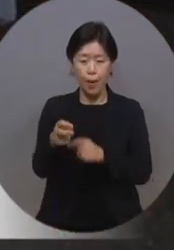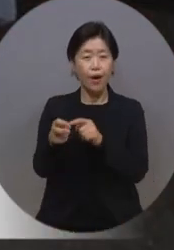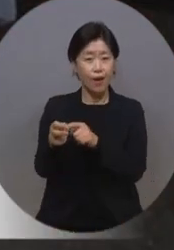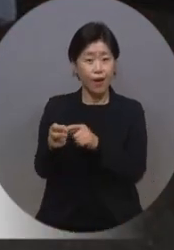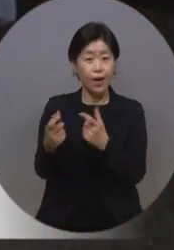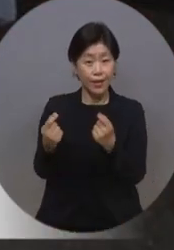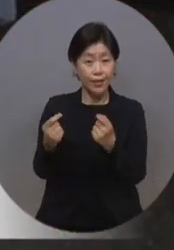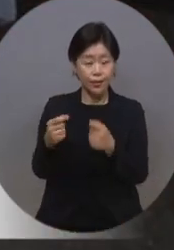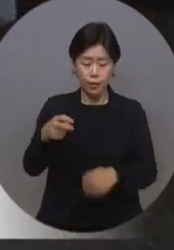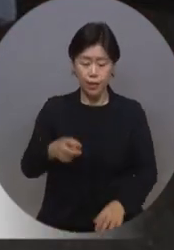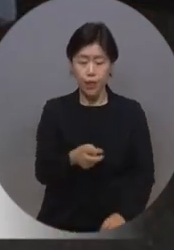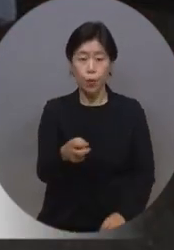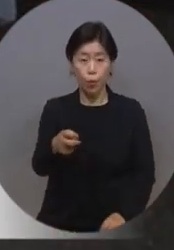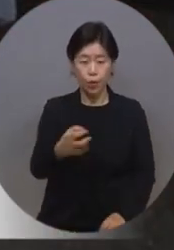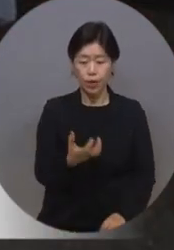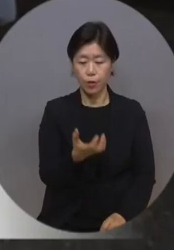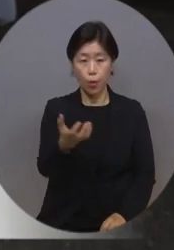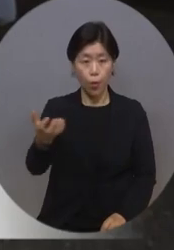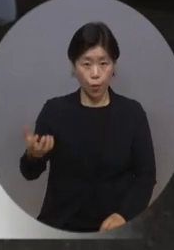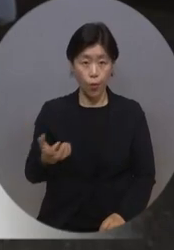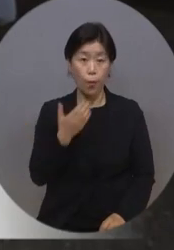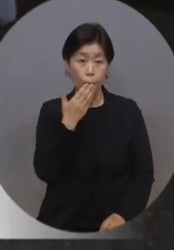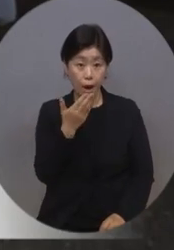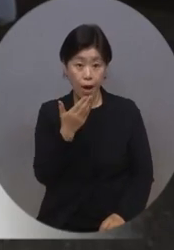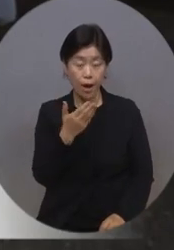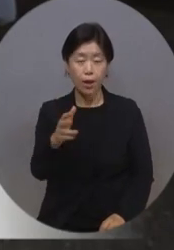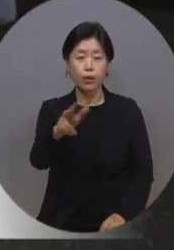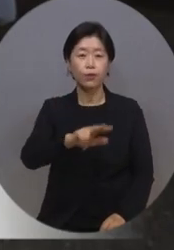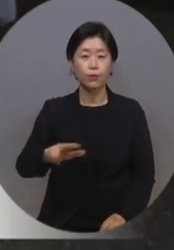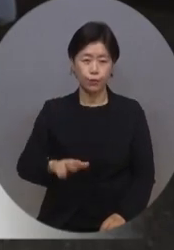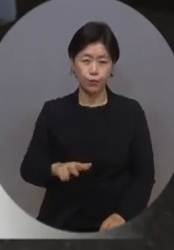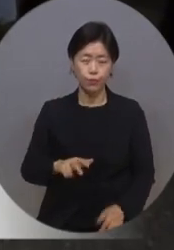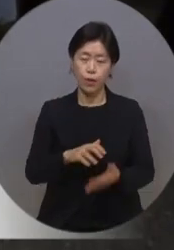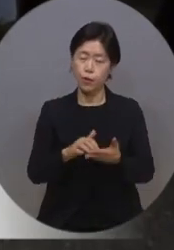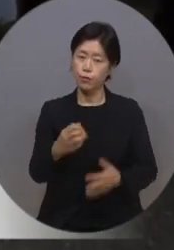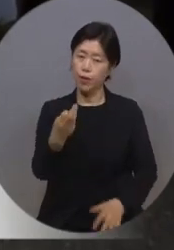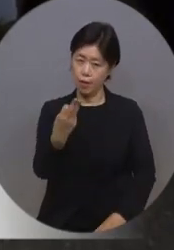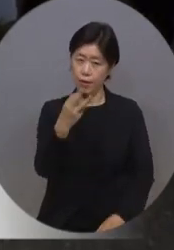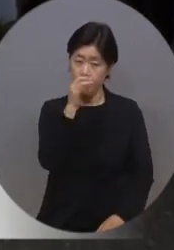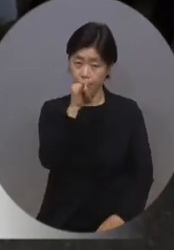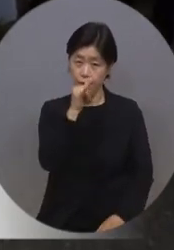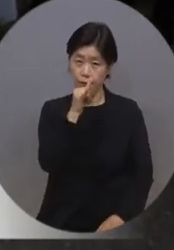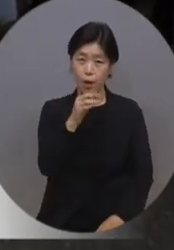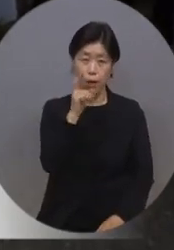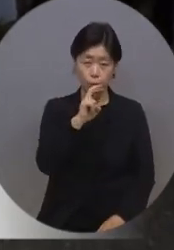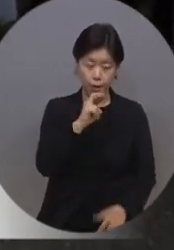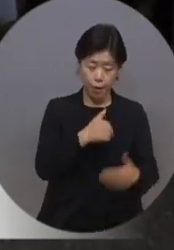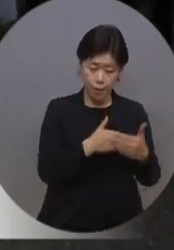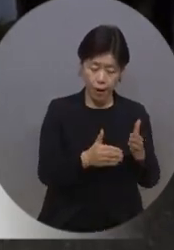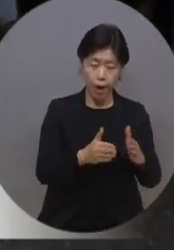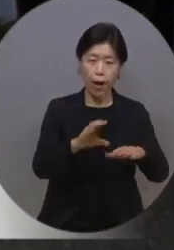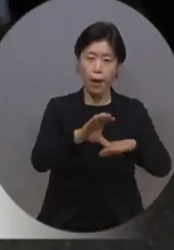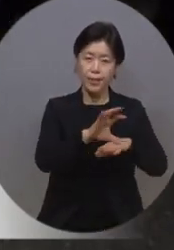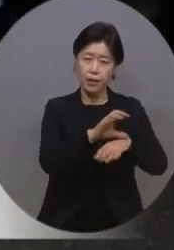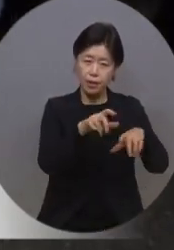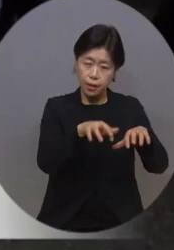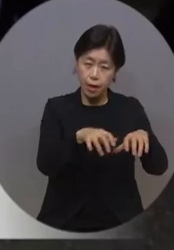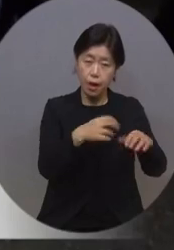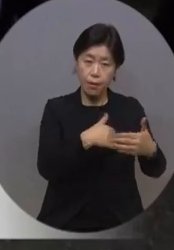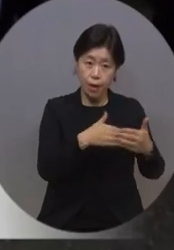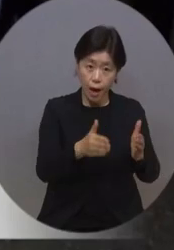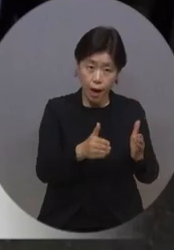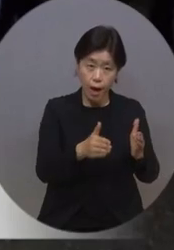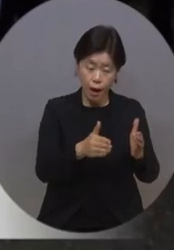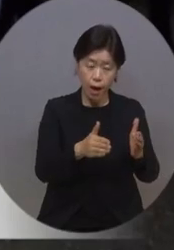특히 이동형으로 이렇게 움직이는 청소년 쉼터는 전국에 13개가 있습니다. 노래방이라든지 PC방이라든지 거리에서 청소년들이